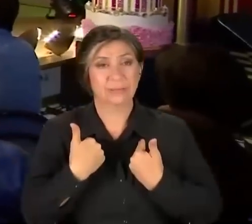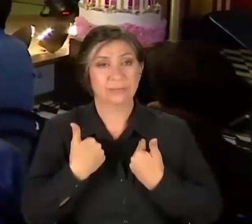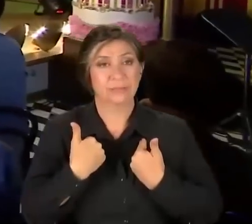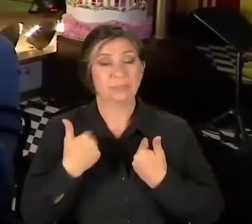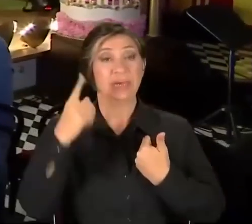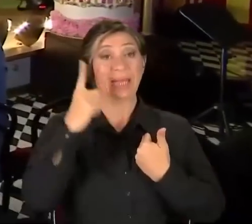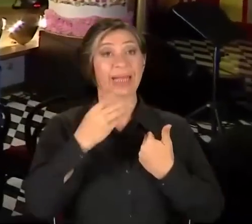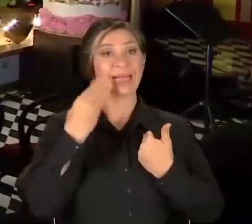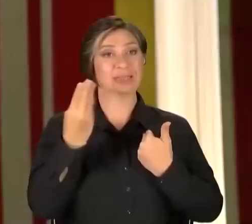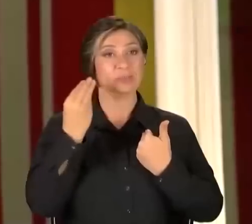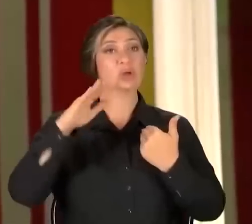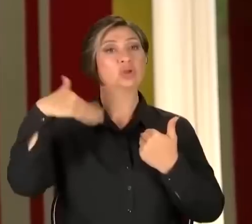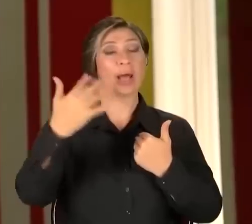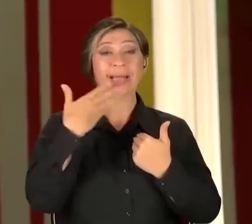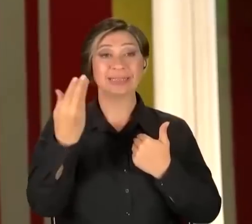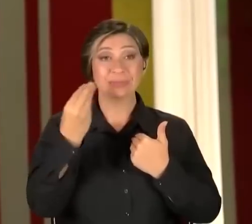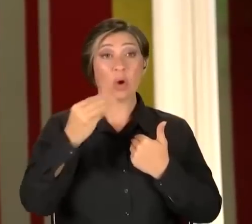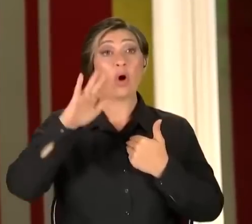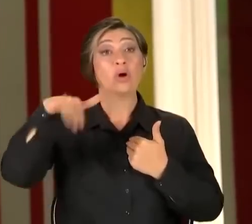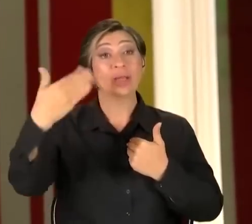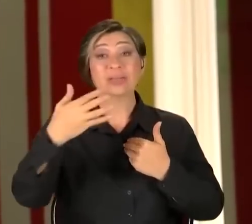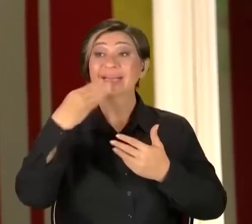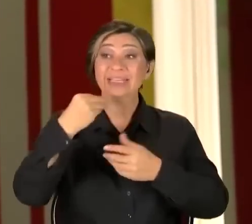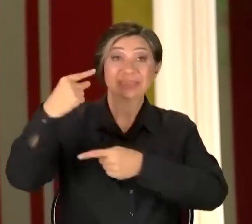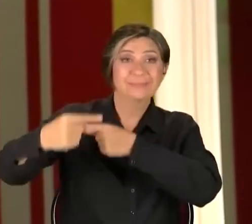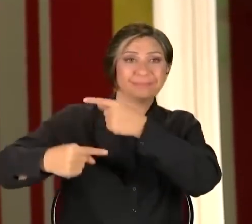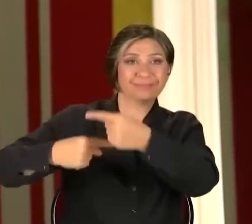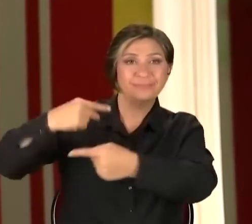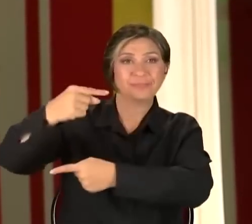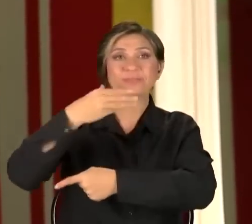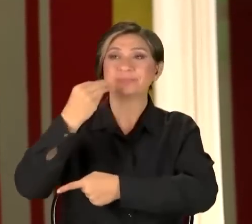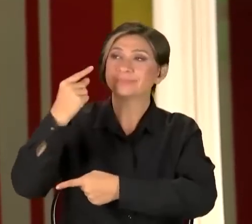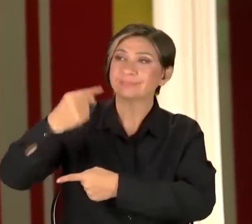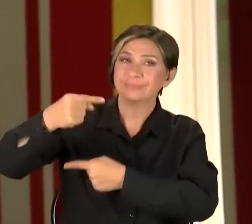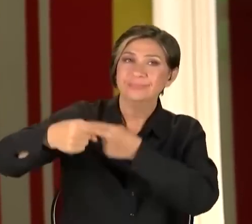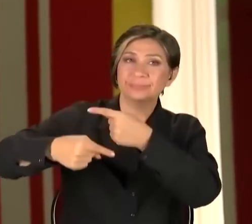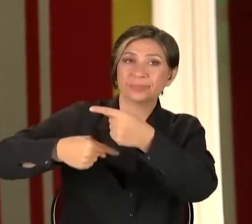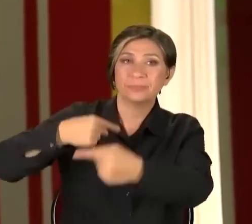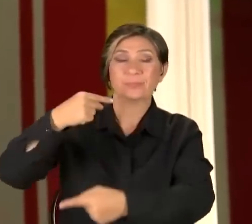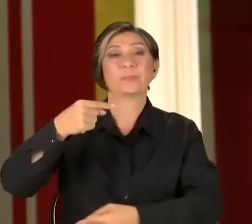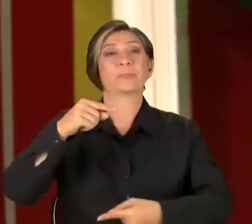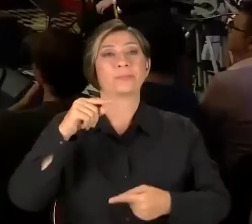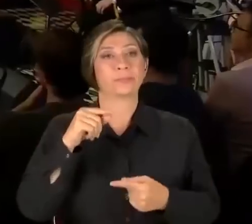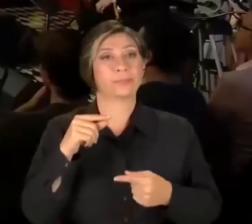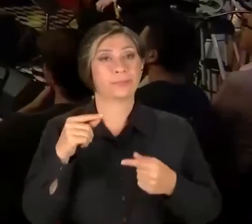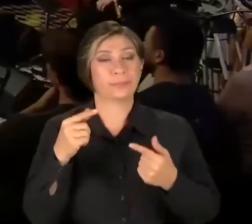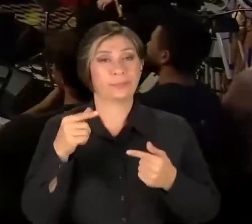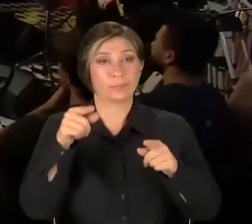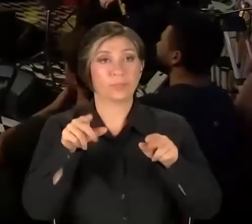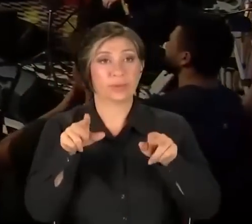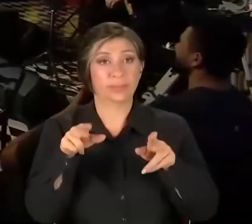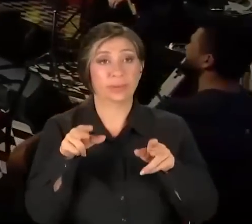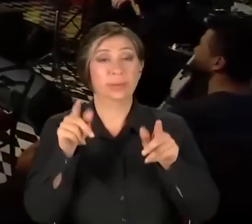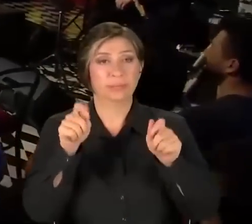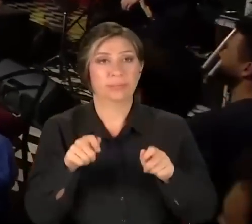ilk gençliğimizde sonraki gençliğimizde Ondan sonra gelen gençliğimizde ve ondan sonra gelen çeşitli gençlik dönemlerimizde Böyle